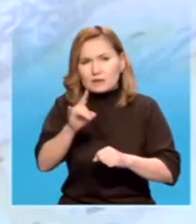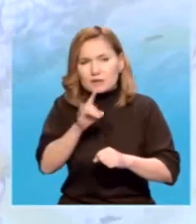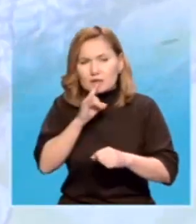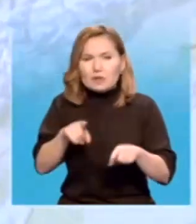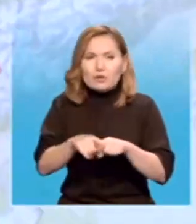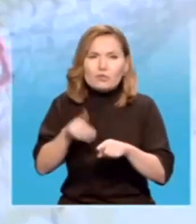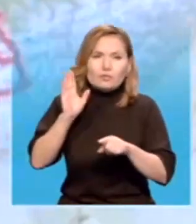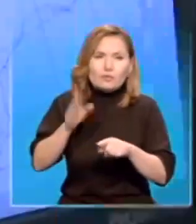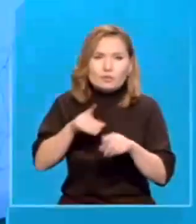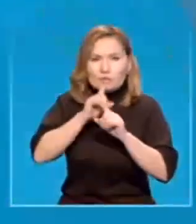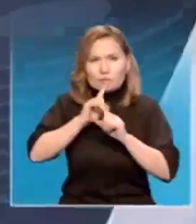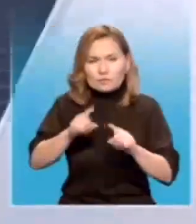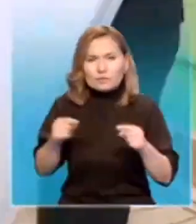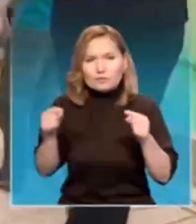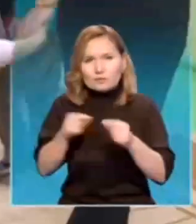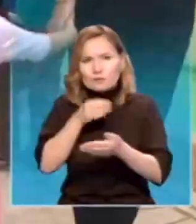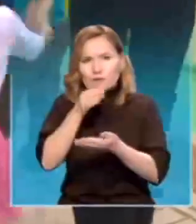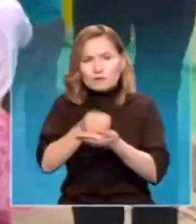болжамағандай.